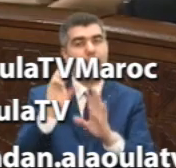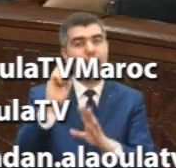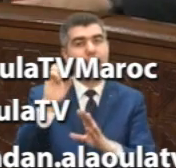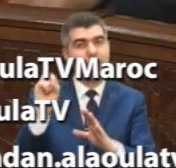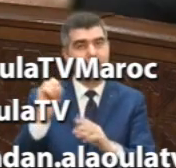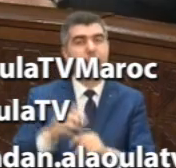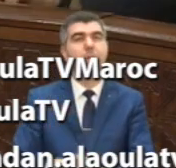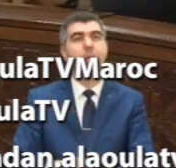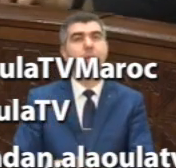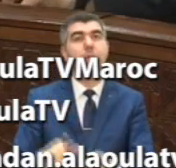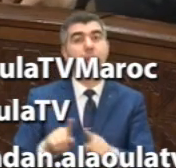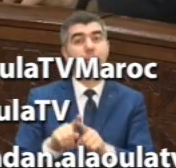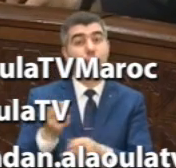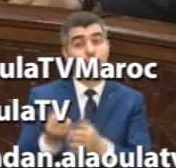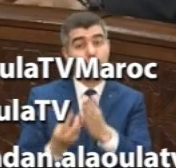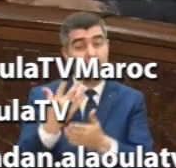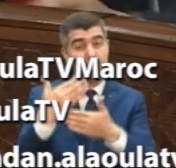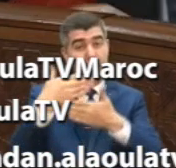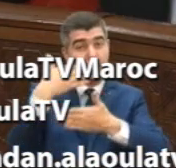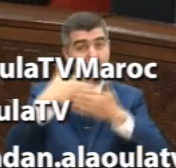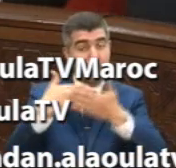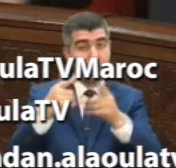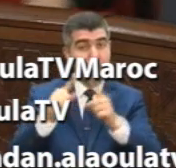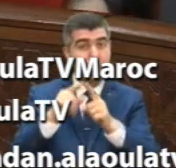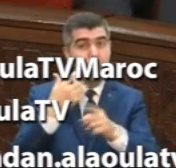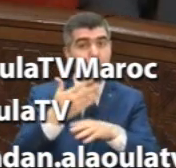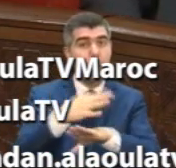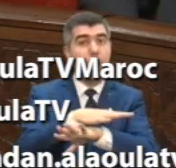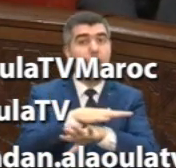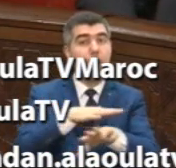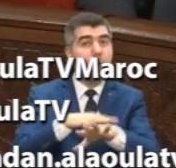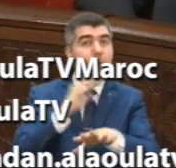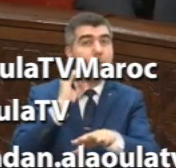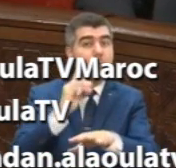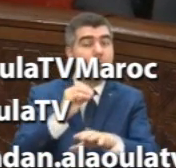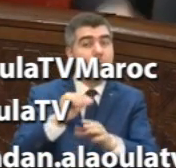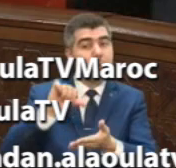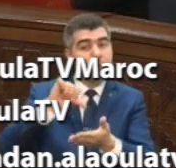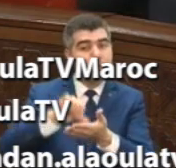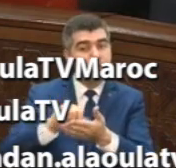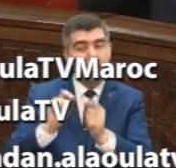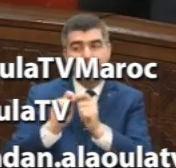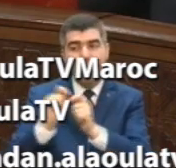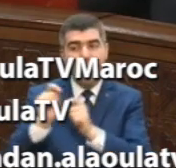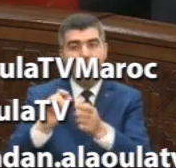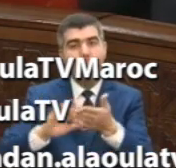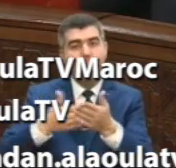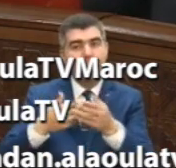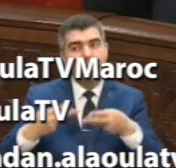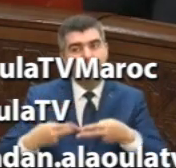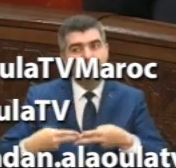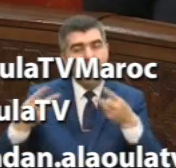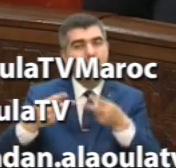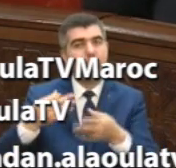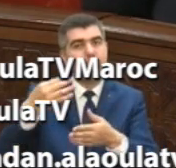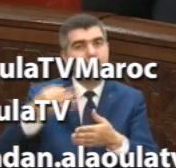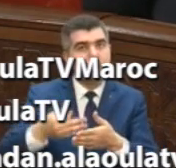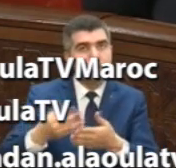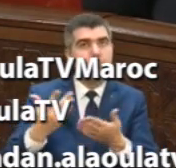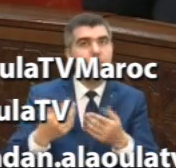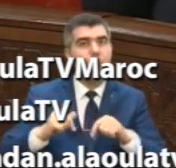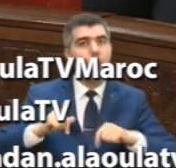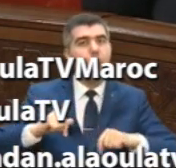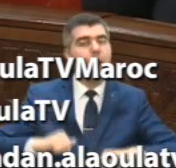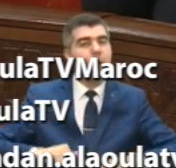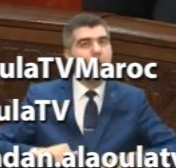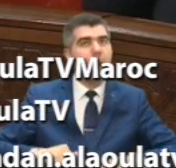نواة جامعية أو مؤسسة جامعية ومن اختصاص مجلس الجامعة الذي يدرس كل هذه الشروط ثم يقدم اقتراحه إلى